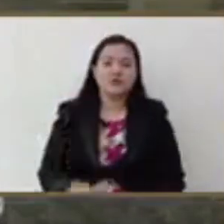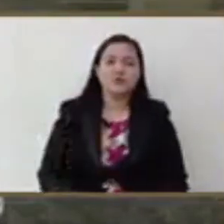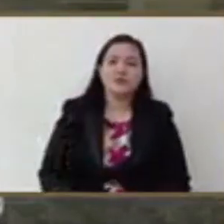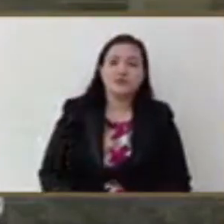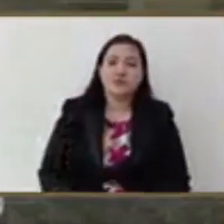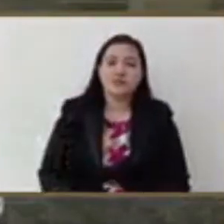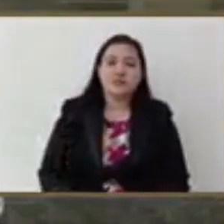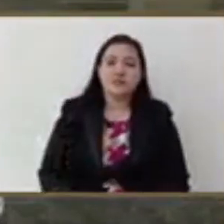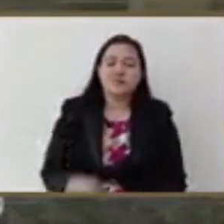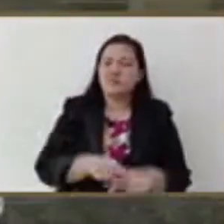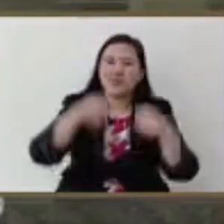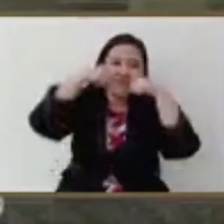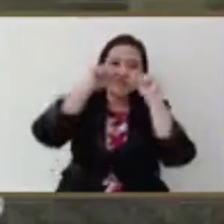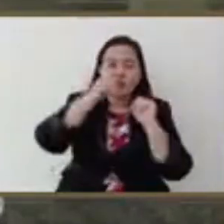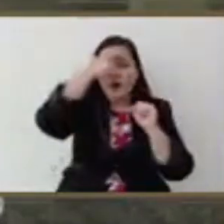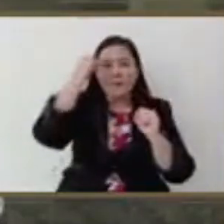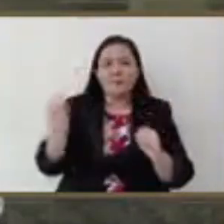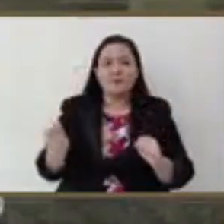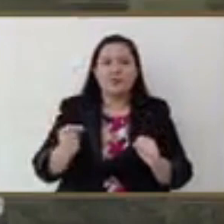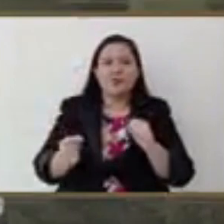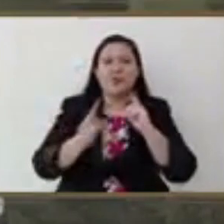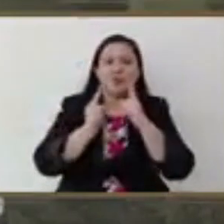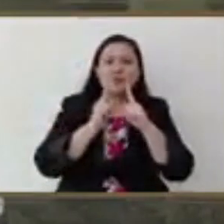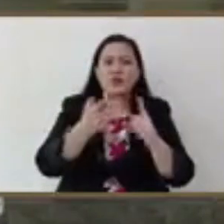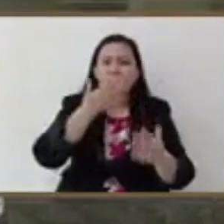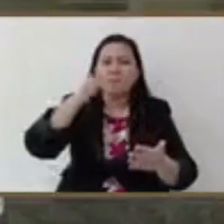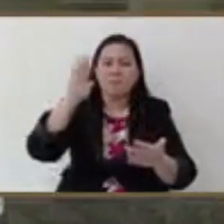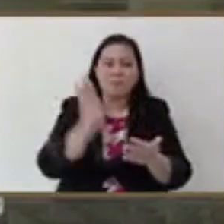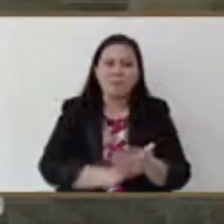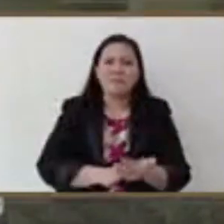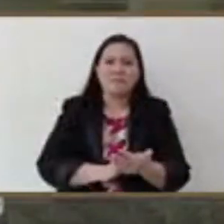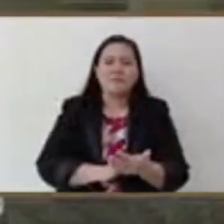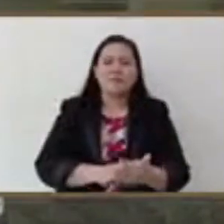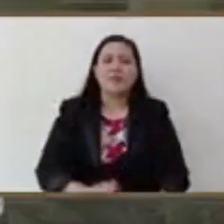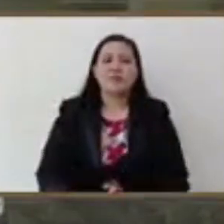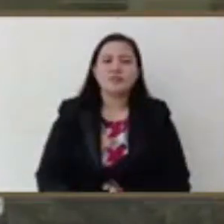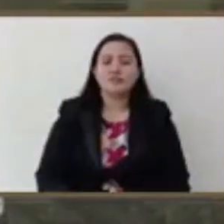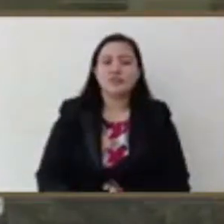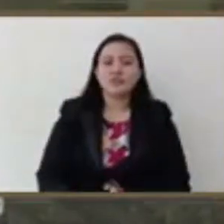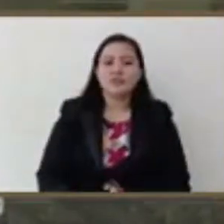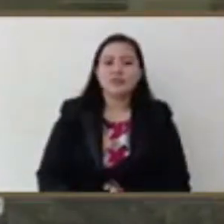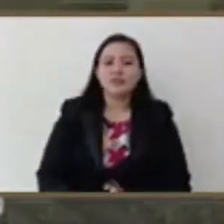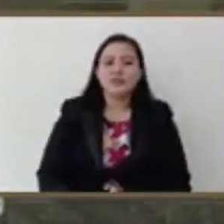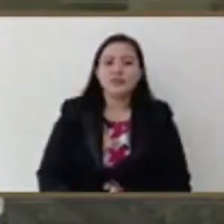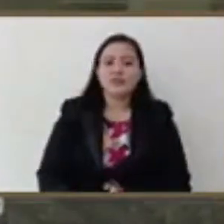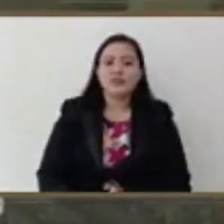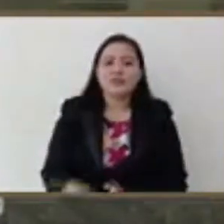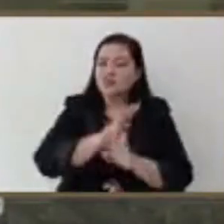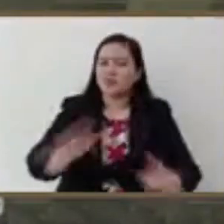na magsalita kayo ng hindi maayos sa harapan ng mga teachers ninyo, sa harapan ng mga nakakatanda sa